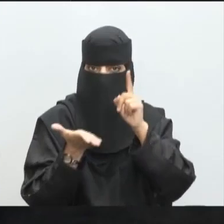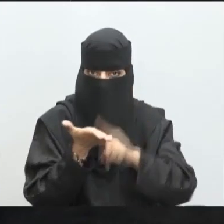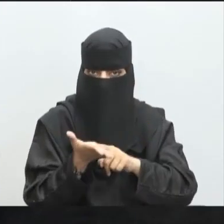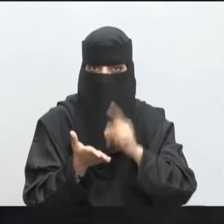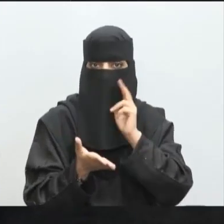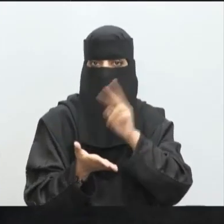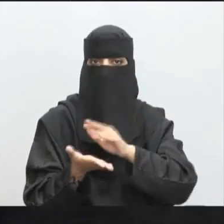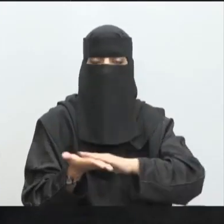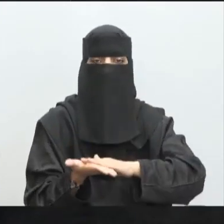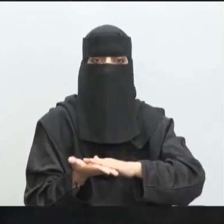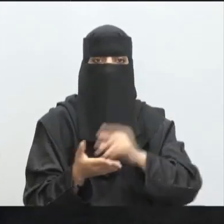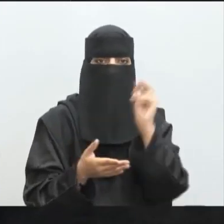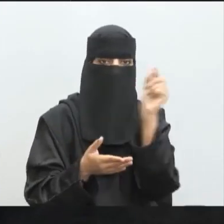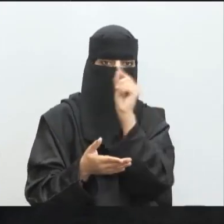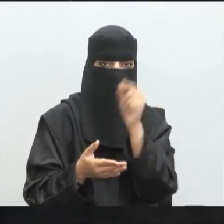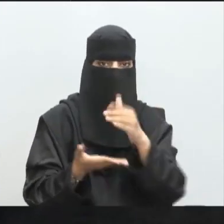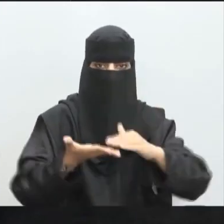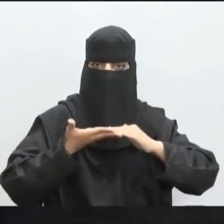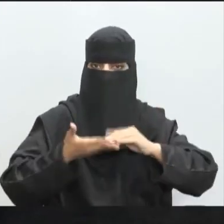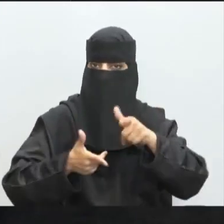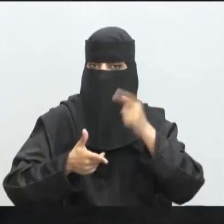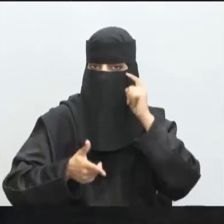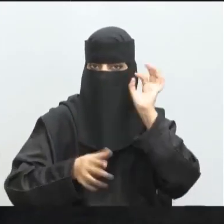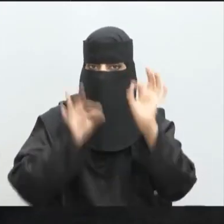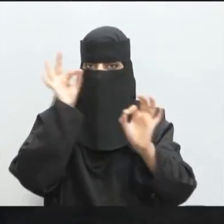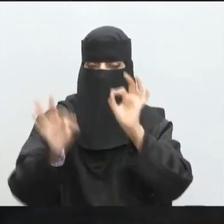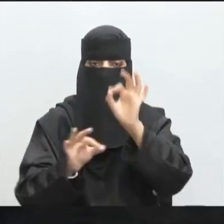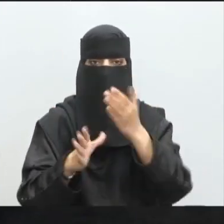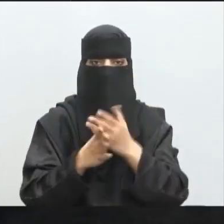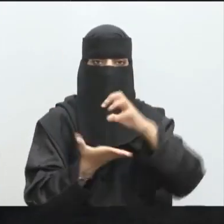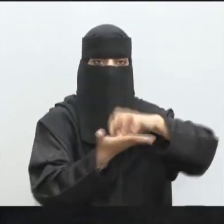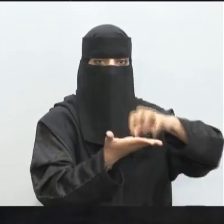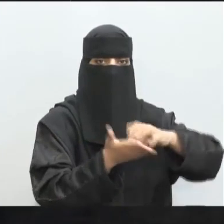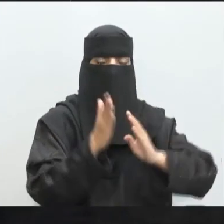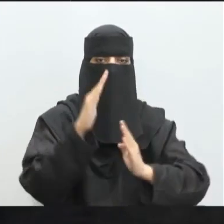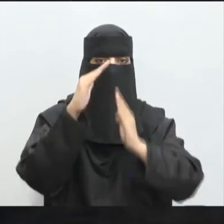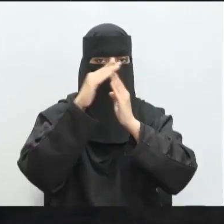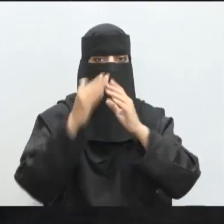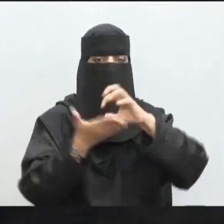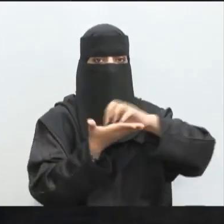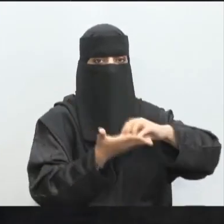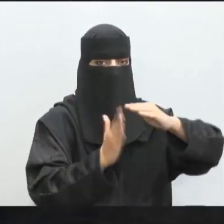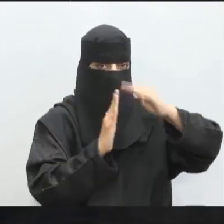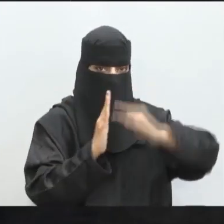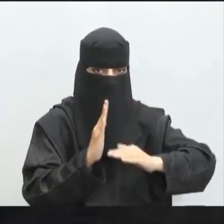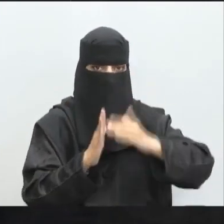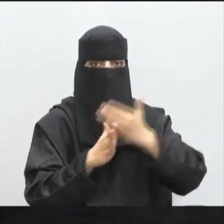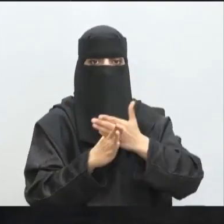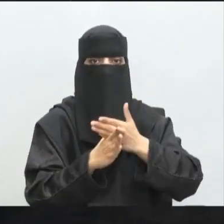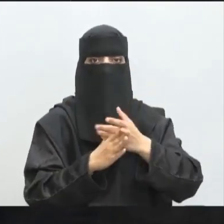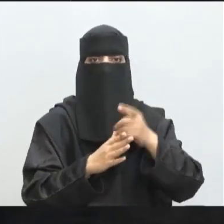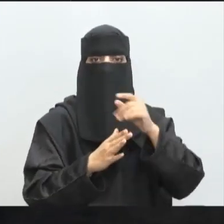من خلال تمثيل هذه الخطوط نستطيع معرفه المناطق المرتفعه والمنخفضه على الخط